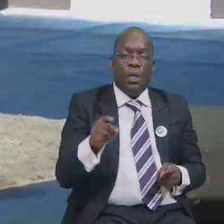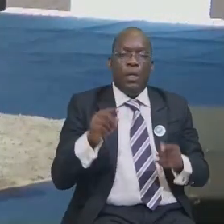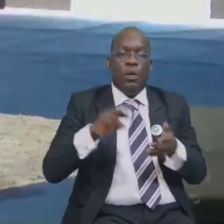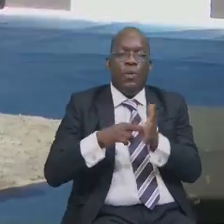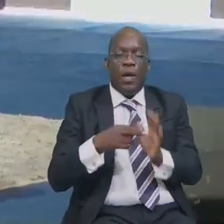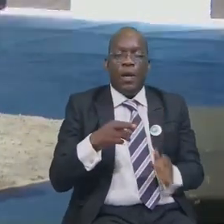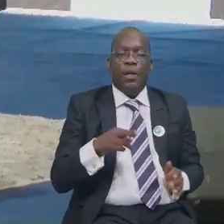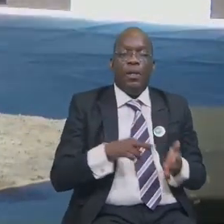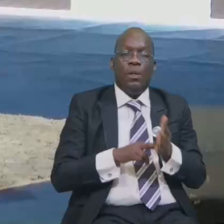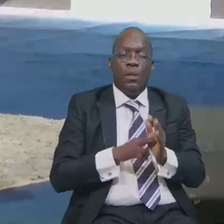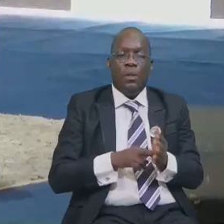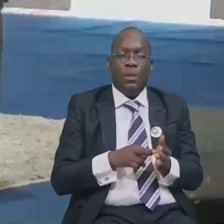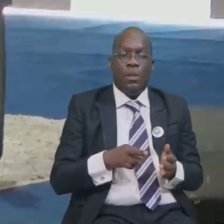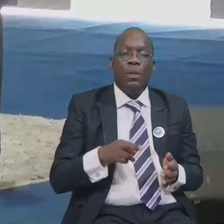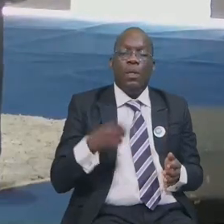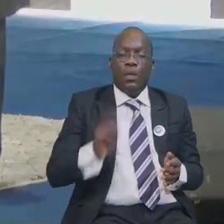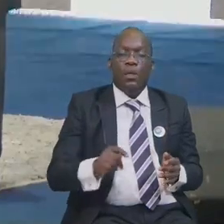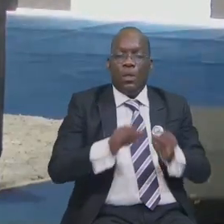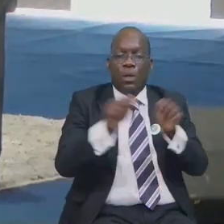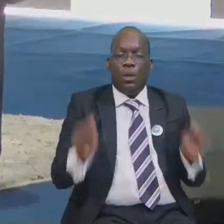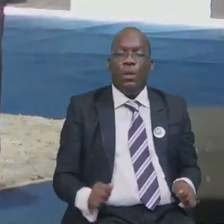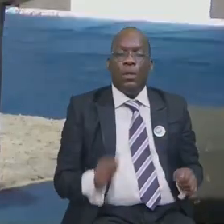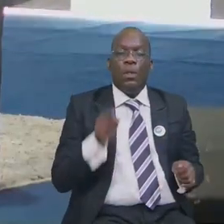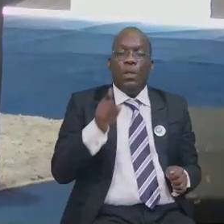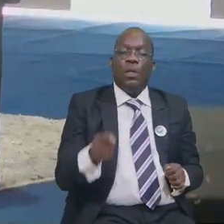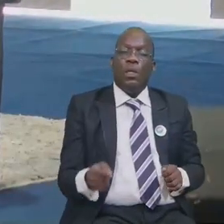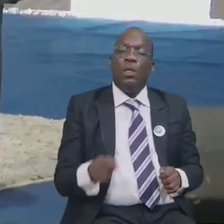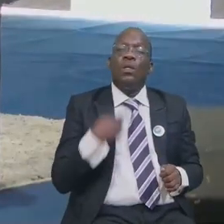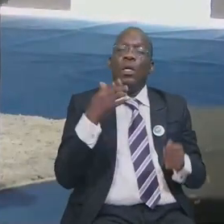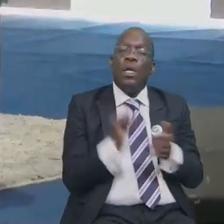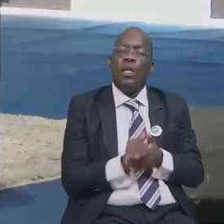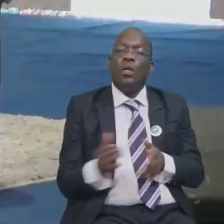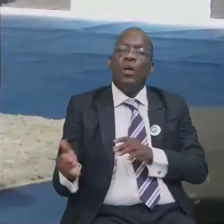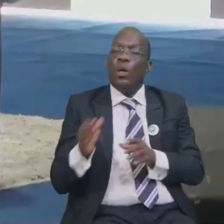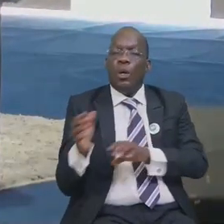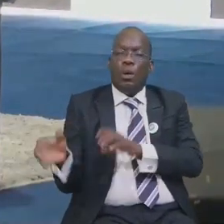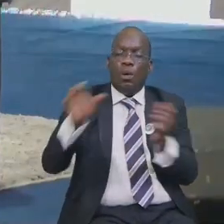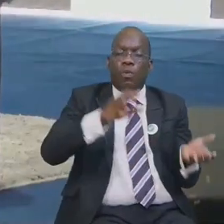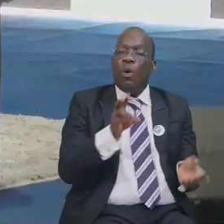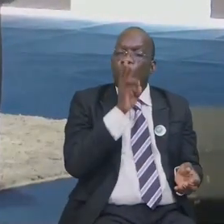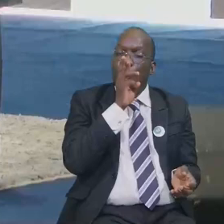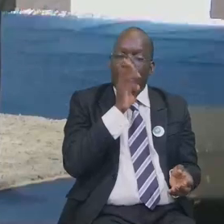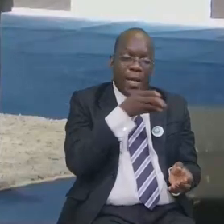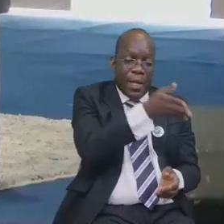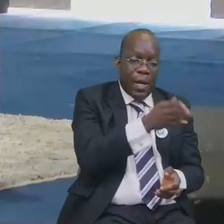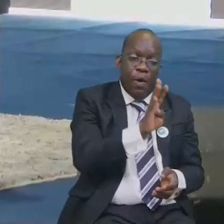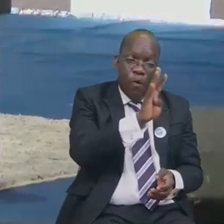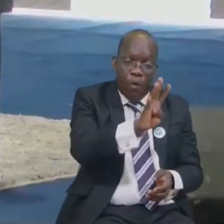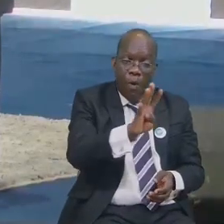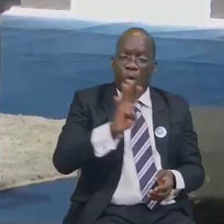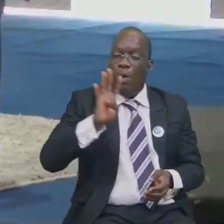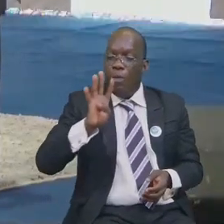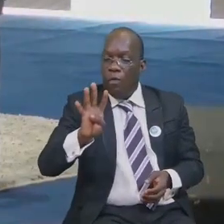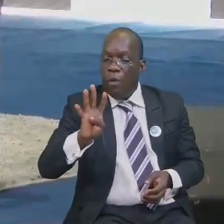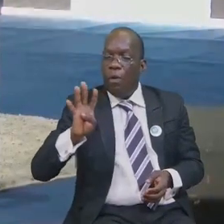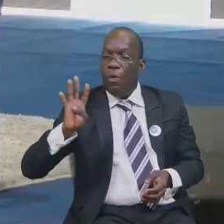tout en ordre. Il dit verser l'eau dessus. 4, 4, 4. Ils